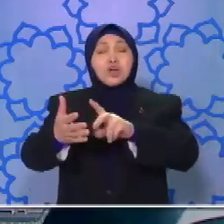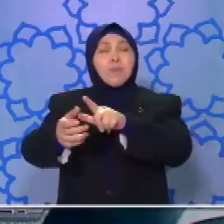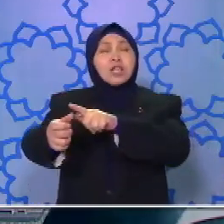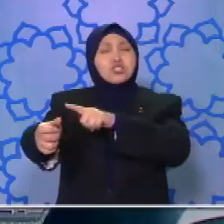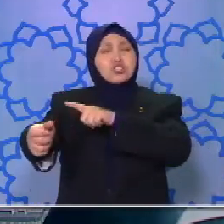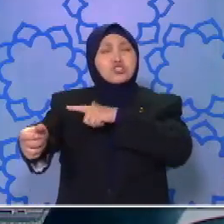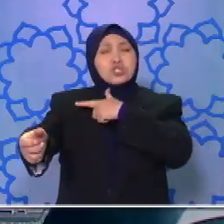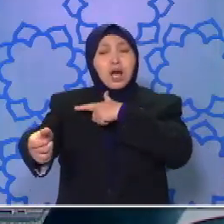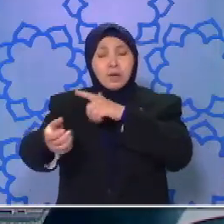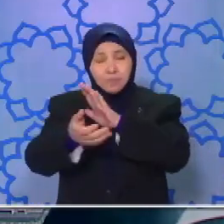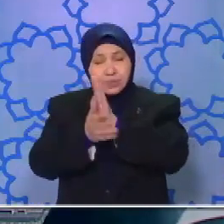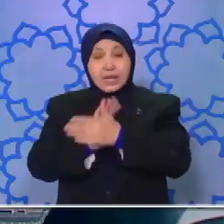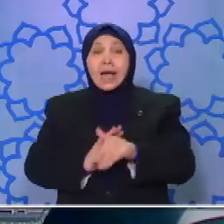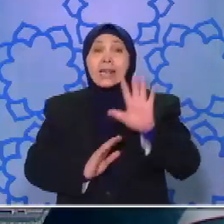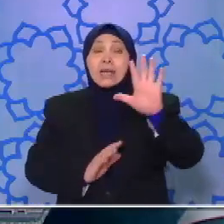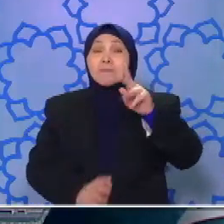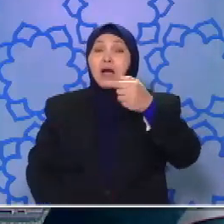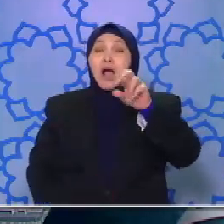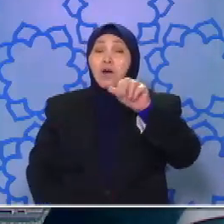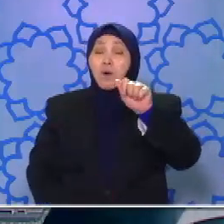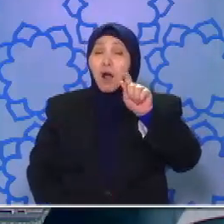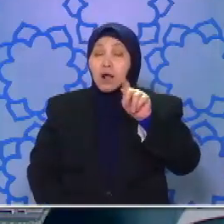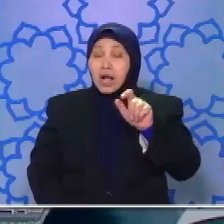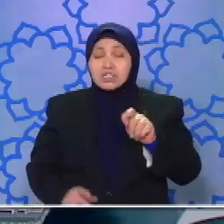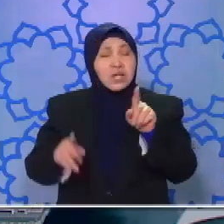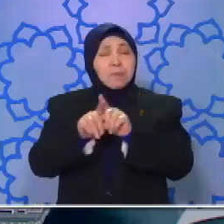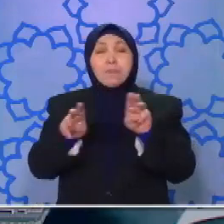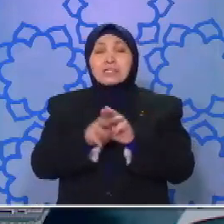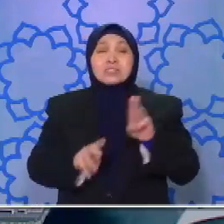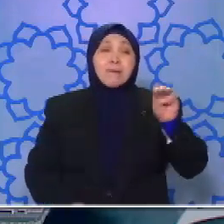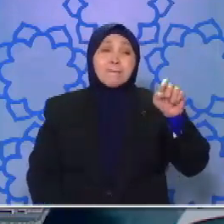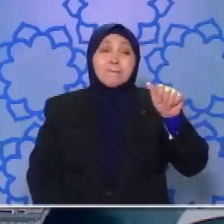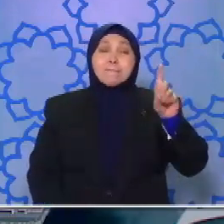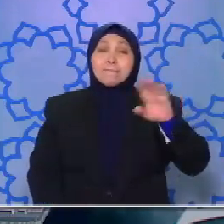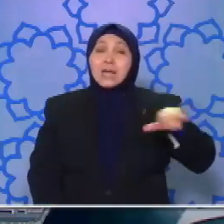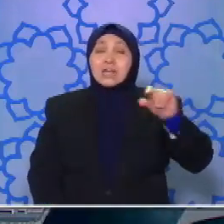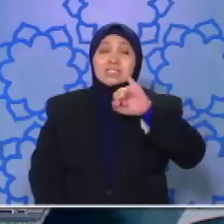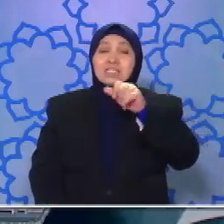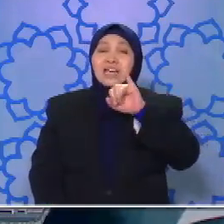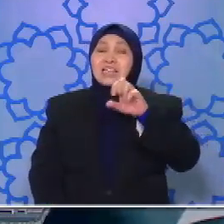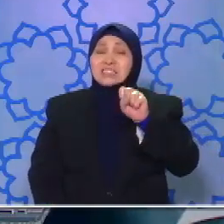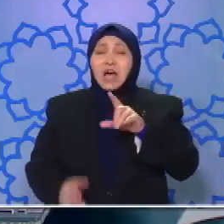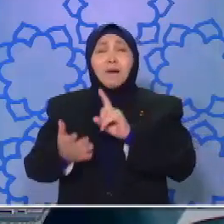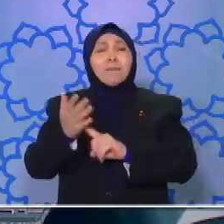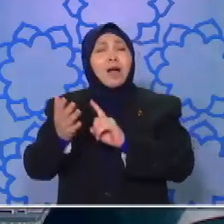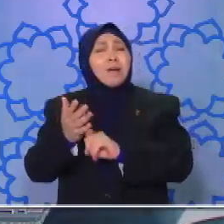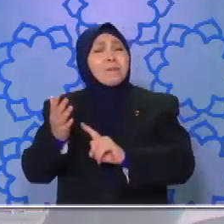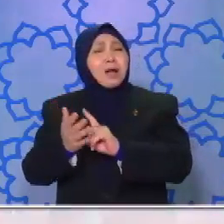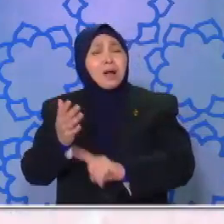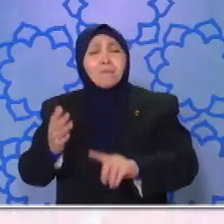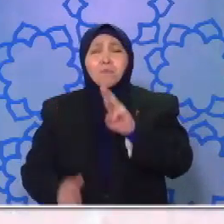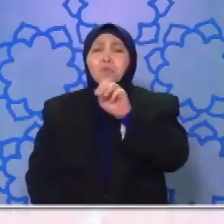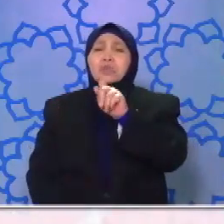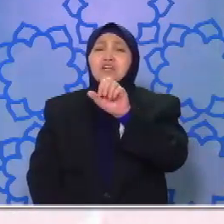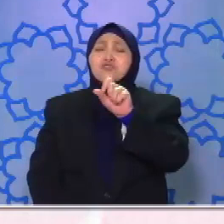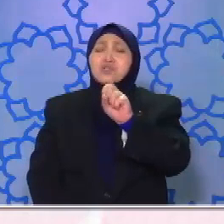kita baca 4 dan 5 harakat macam majais mufassil. Hari ini nak tahu apakah perbezaan antara majais mufassil yang